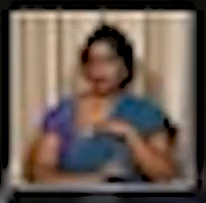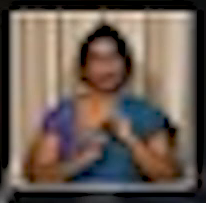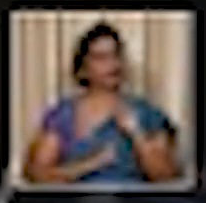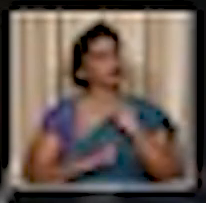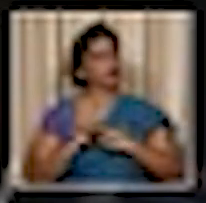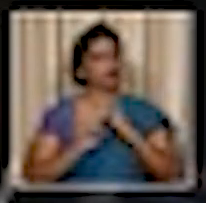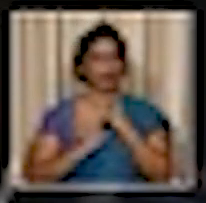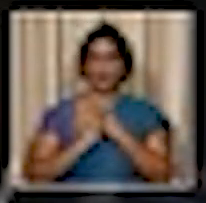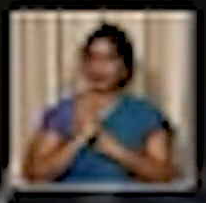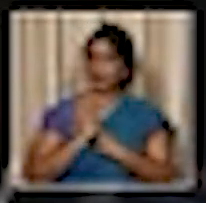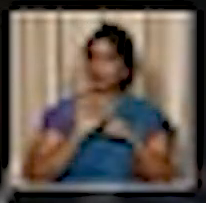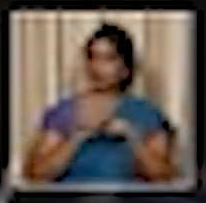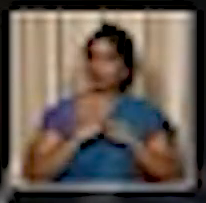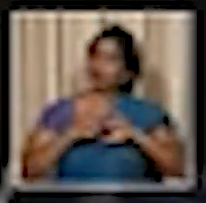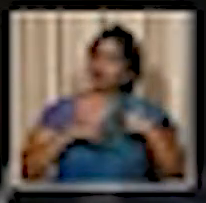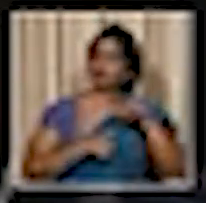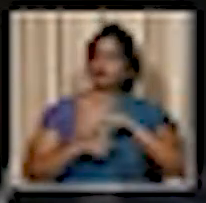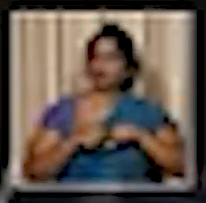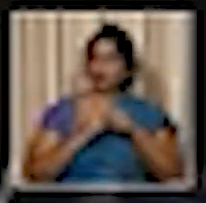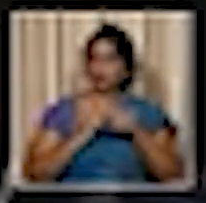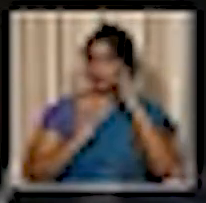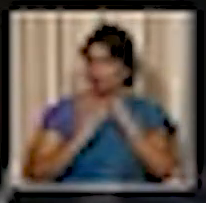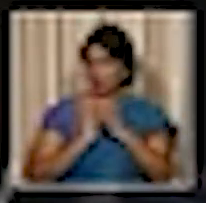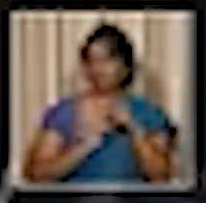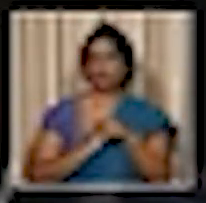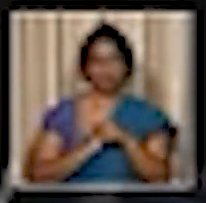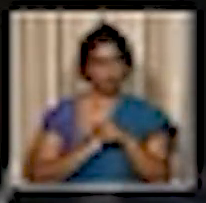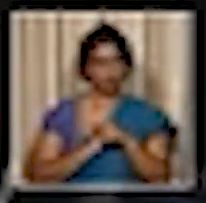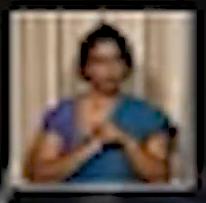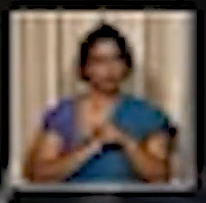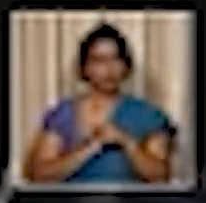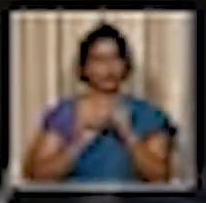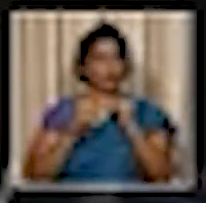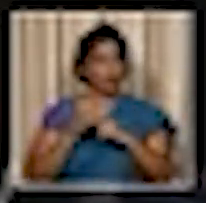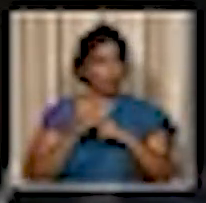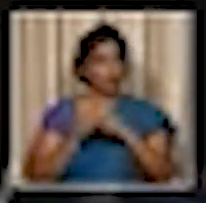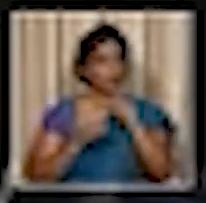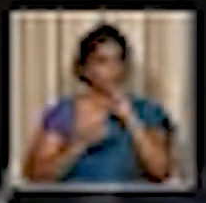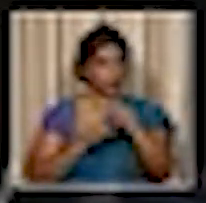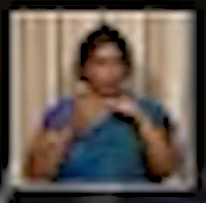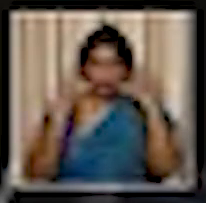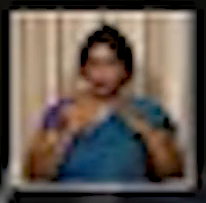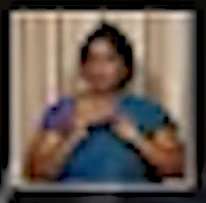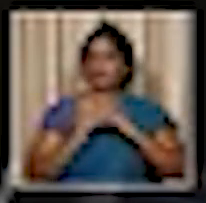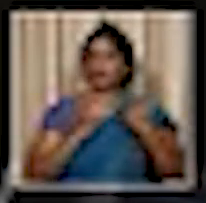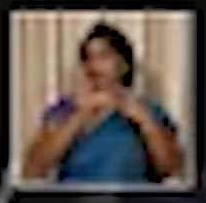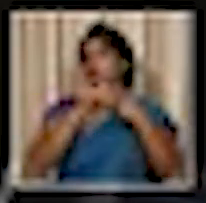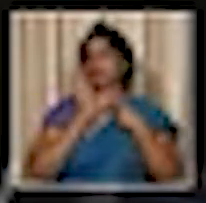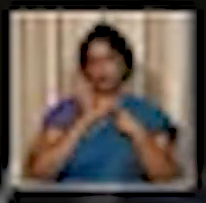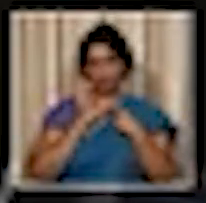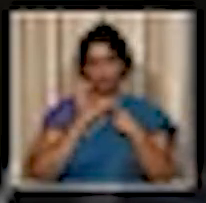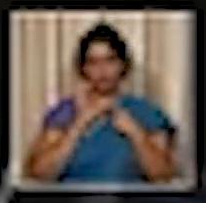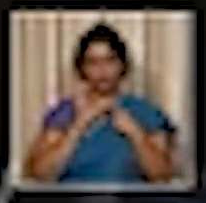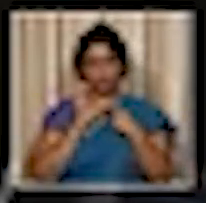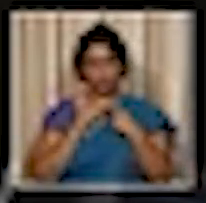පාර්ලිමේන්තු සම්ප්‍රදාය වගේම ඕනෑම ආයතනයක පවතින සම්ප්‍රදාය තමයි ප්‍රශ්නයක් ඉදිරිපත් කරාට පස්සේ උත්තරයක් ඉදිරිපත් කරන